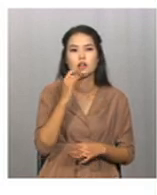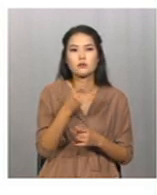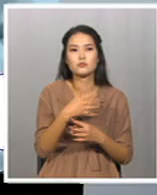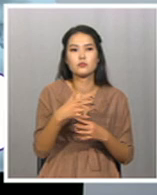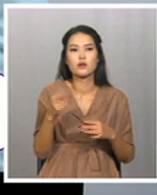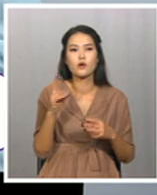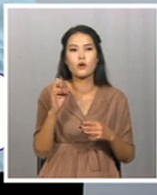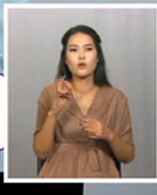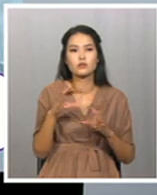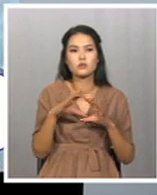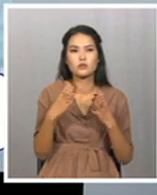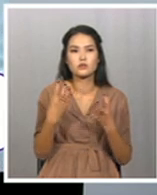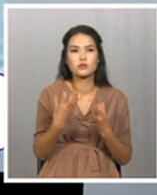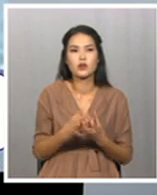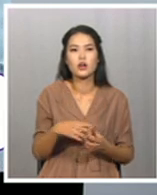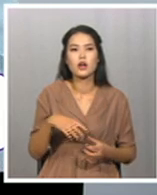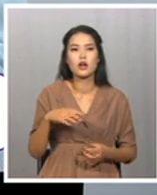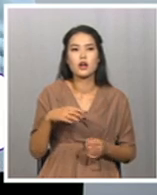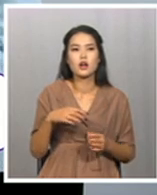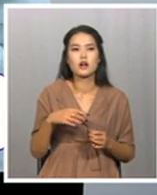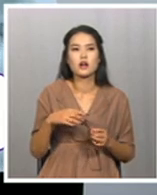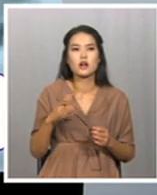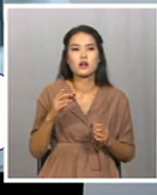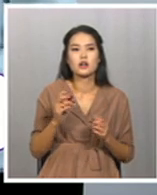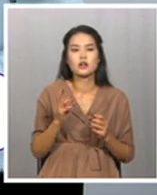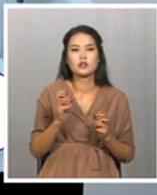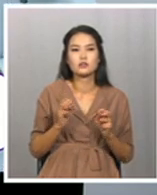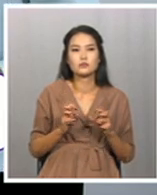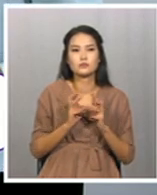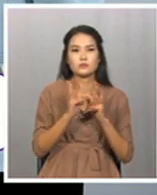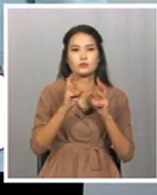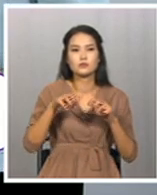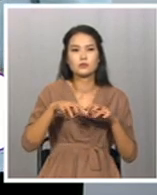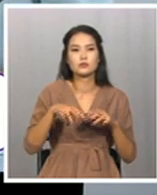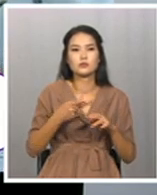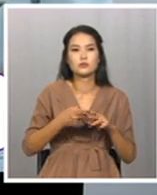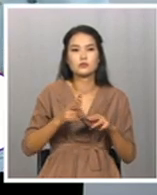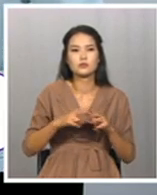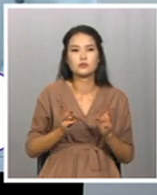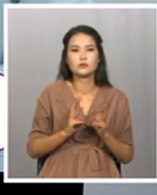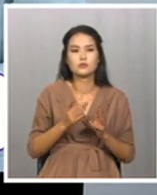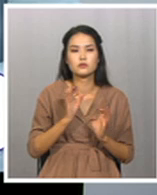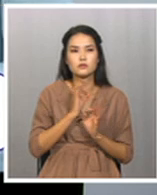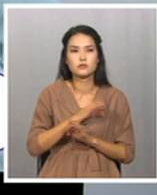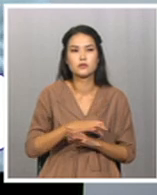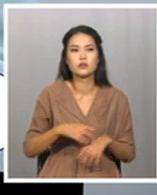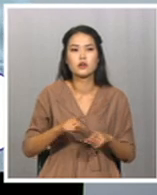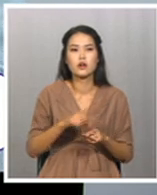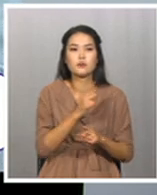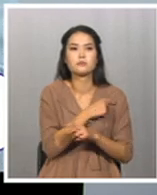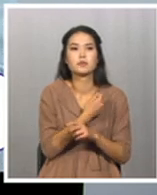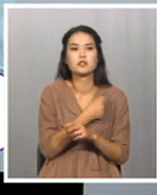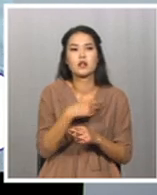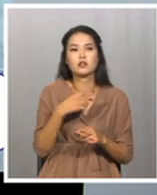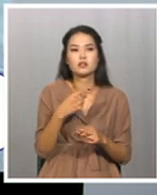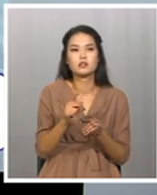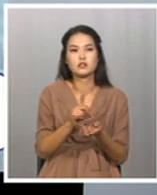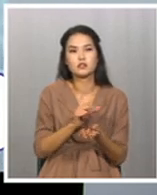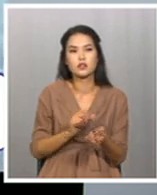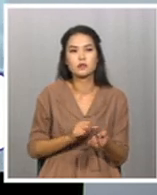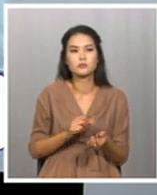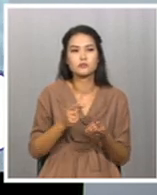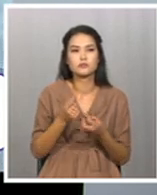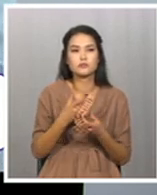үшін және зымыран отыны ретінде кеңінен қолданылады. Сонымен қатар медицинада тамыр